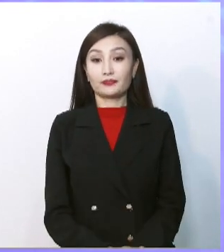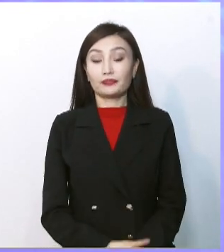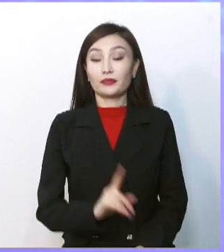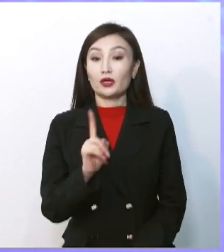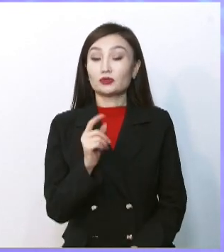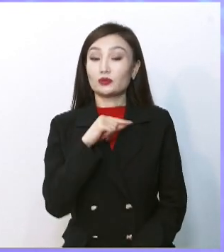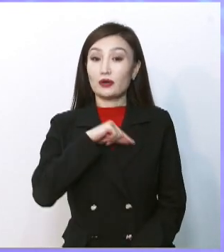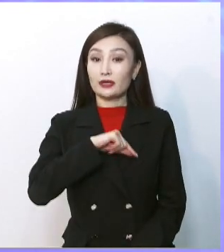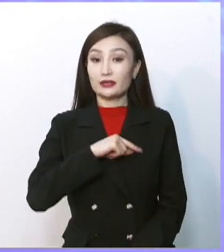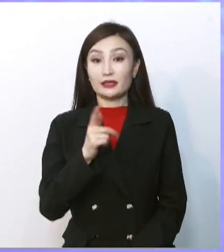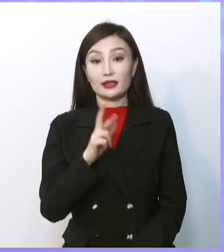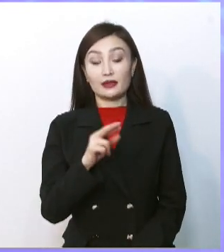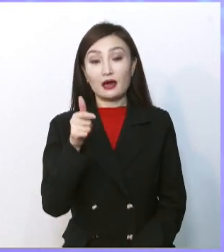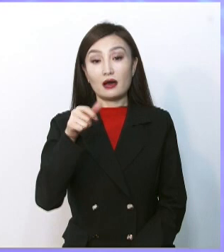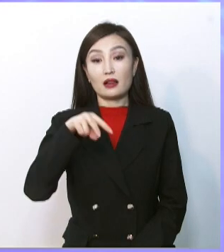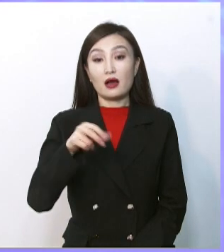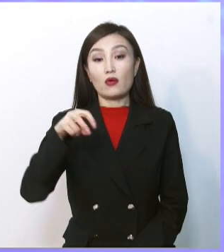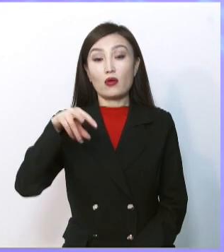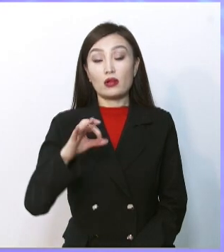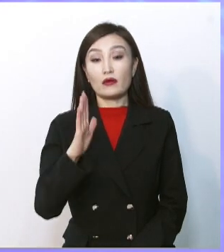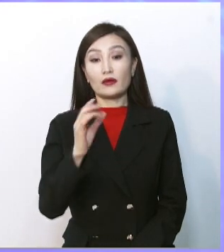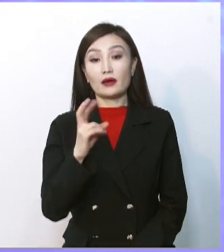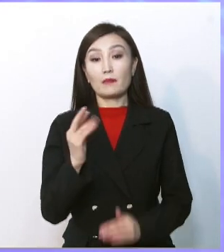делать. Что характерно для глаголов прошедшего времени?